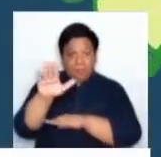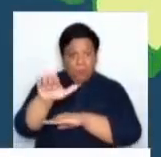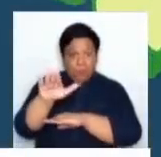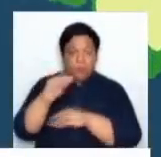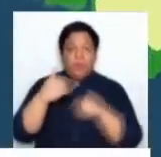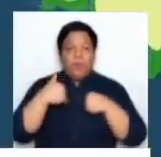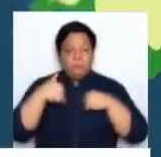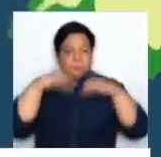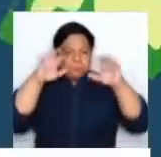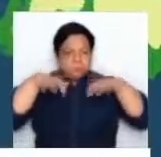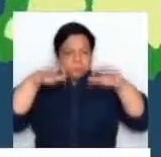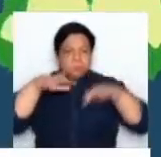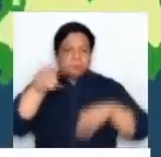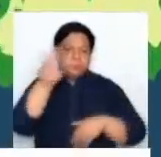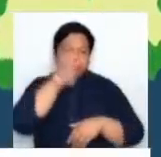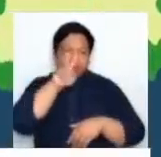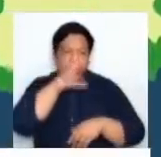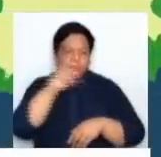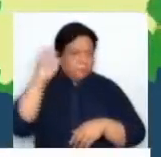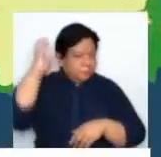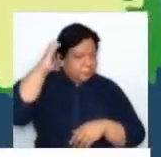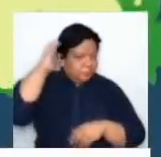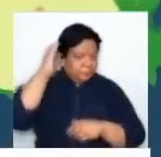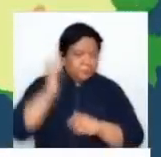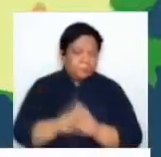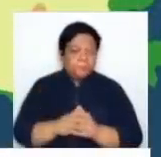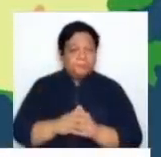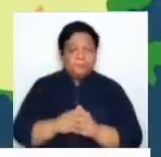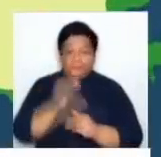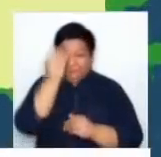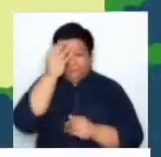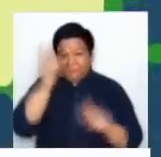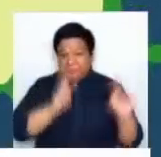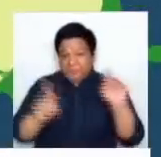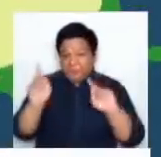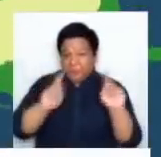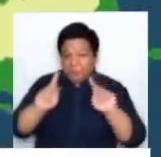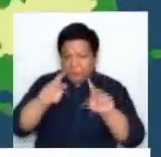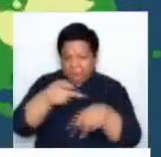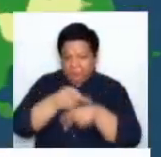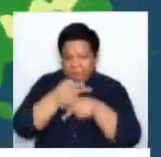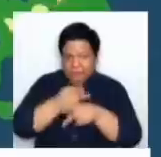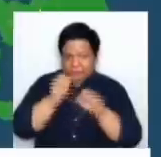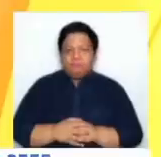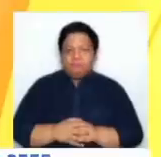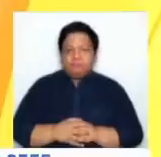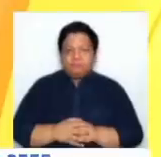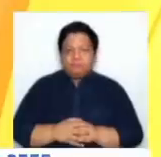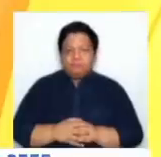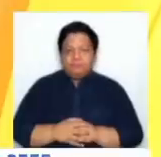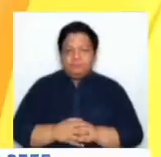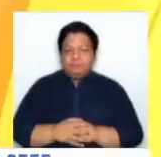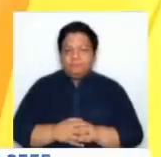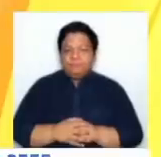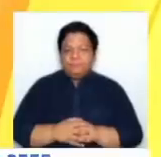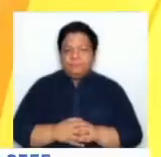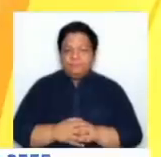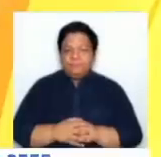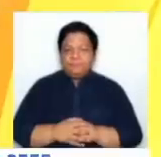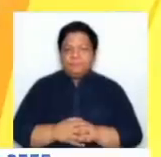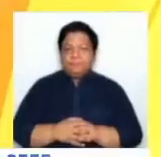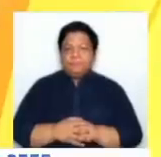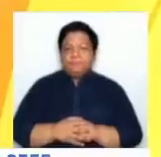sa Visayas at Mindanao. Pinag-iingat po ang mga residente sa banta ng pagbaha at pagguho ng lupa. Binungkahi ni